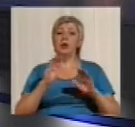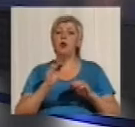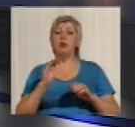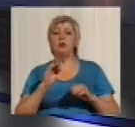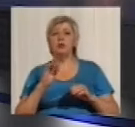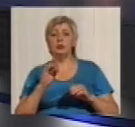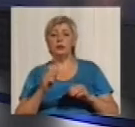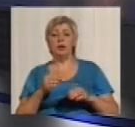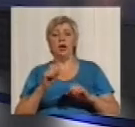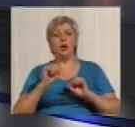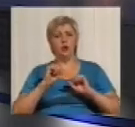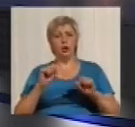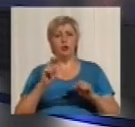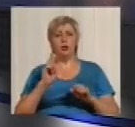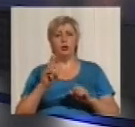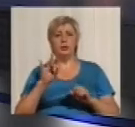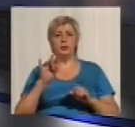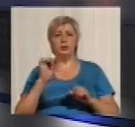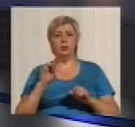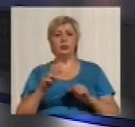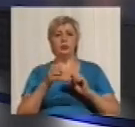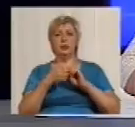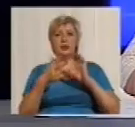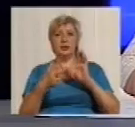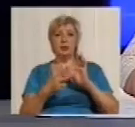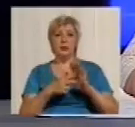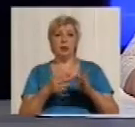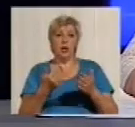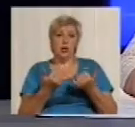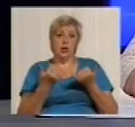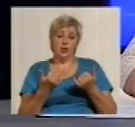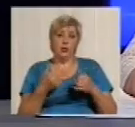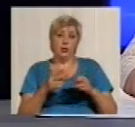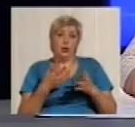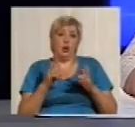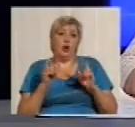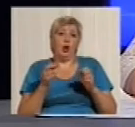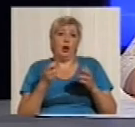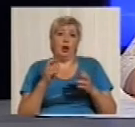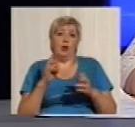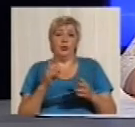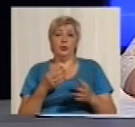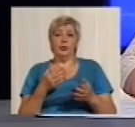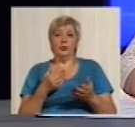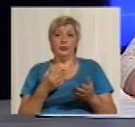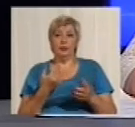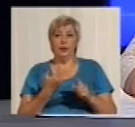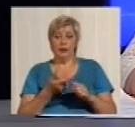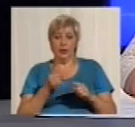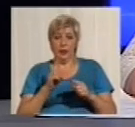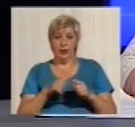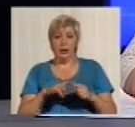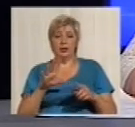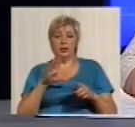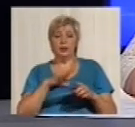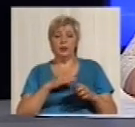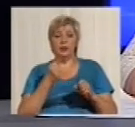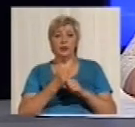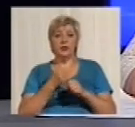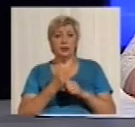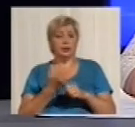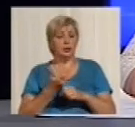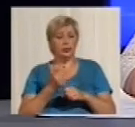Героїв Крут 18. И поэтому теперь как бы вроде бы она, ну это же понятно, это было сделано очень технично,